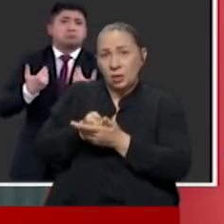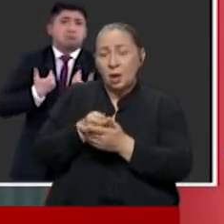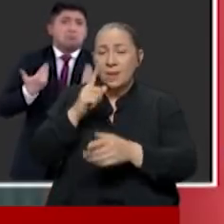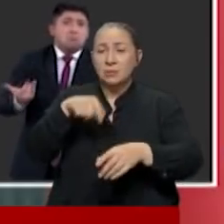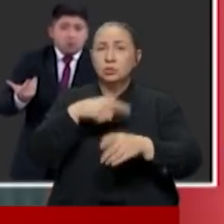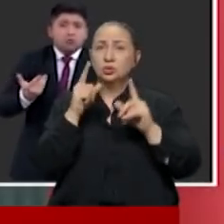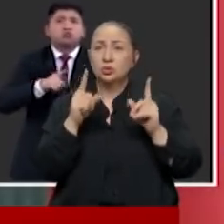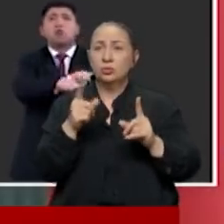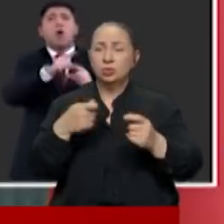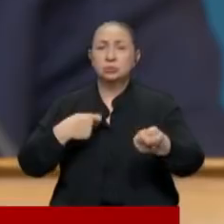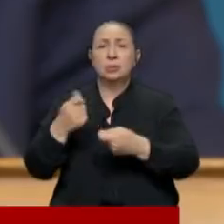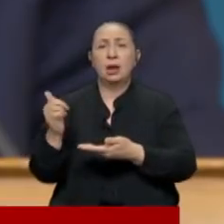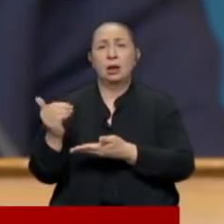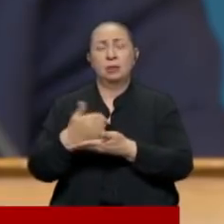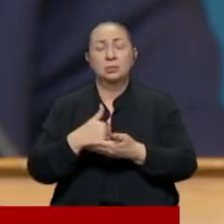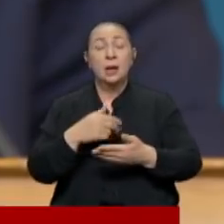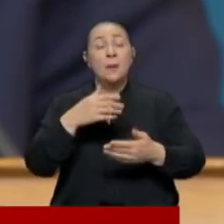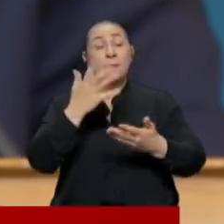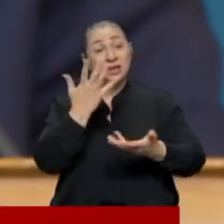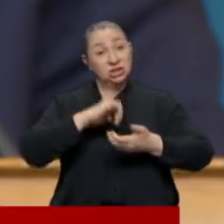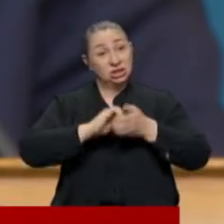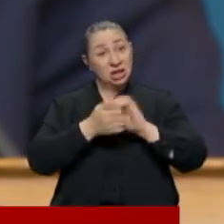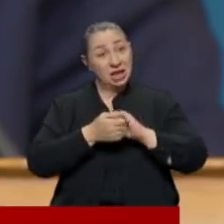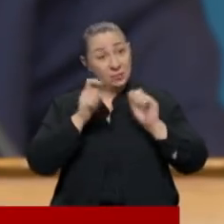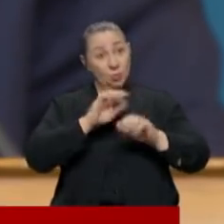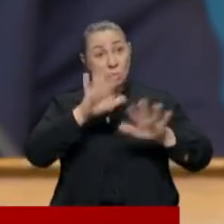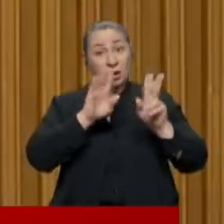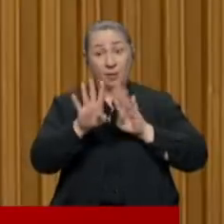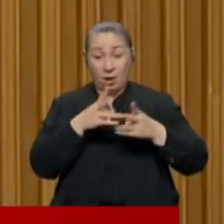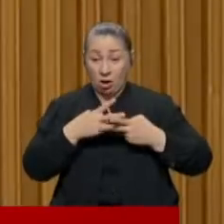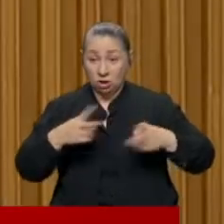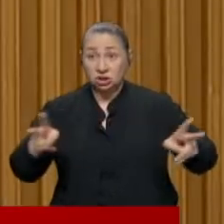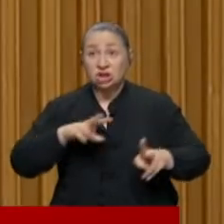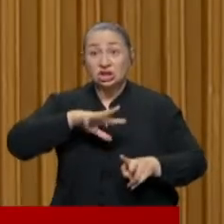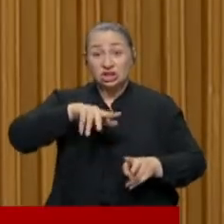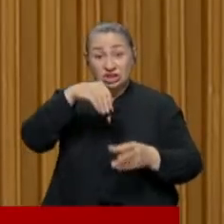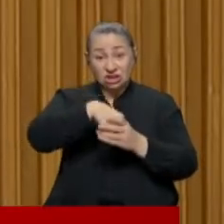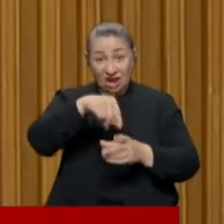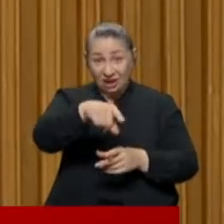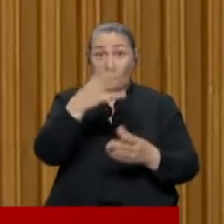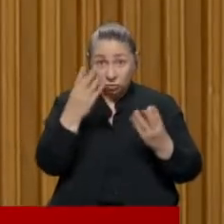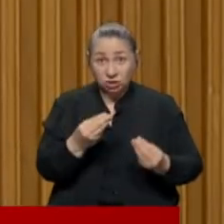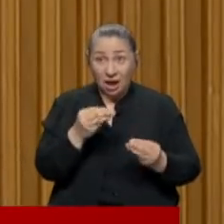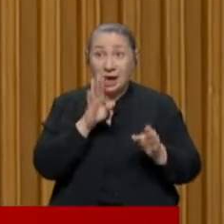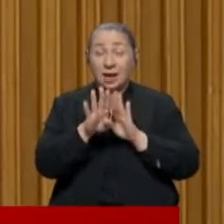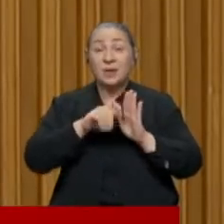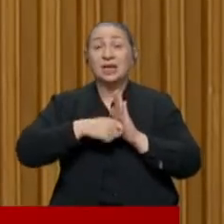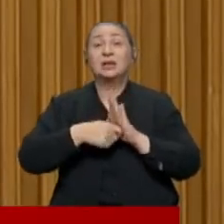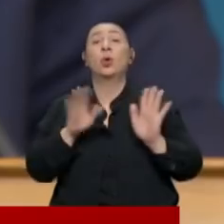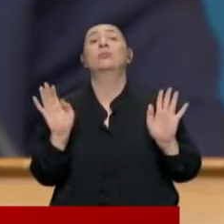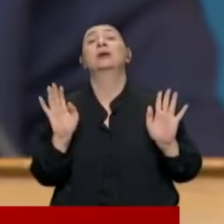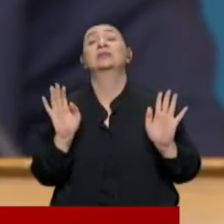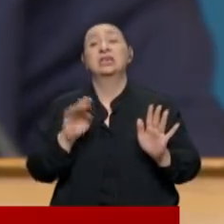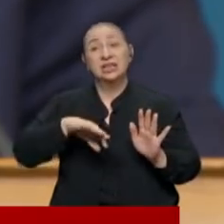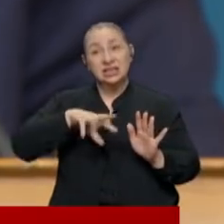belli bir süre bunu işletiyorlar beşli çeteye gelince bütün kapıları açıyorsun hırsız içeriden olursa kapı kilit